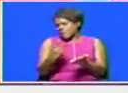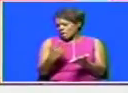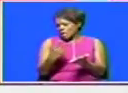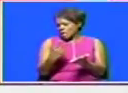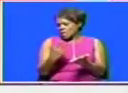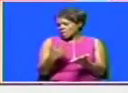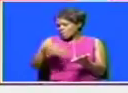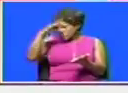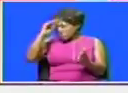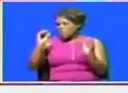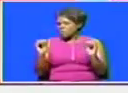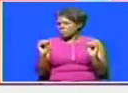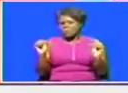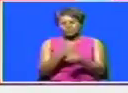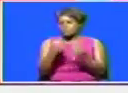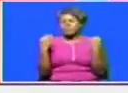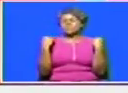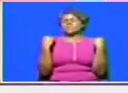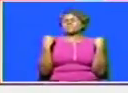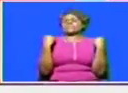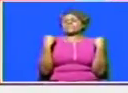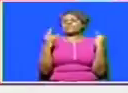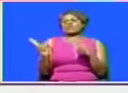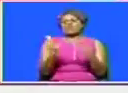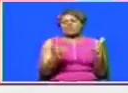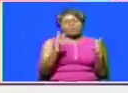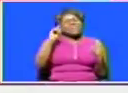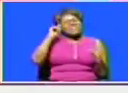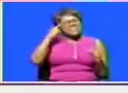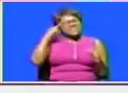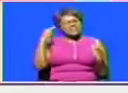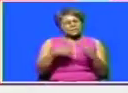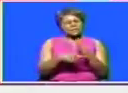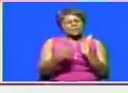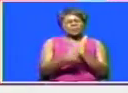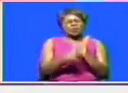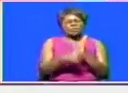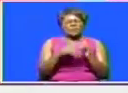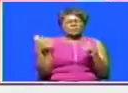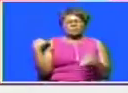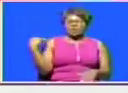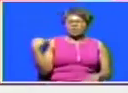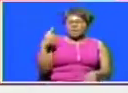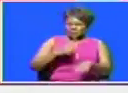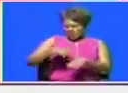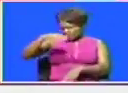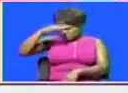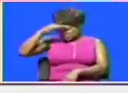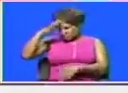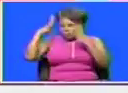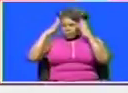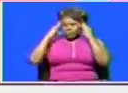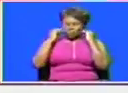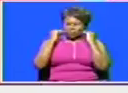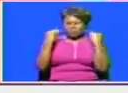pombe hawawezi lala, jinsi ambavyo umesema, mawazo yanawazonga, matatizo yanawasumbua. Sasa wakikunywa pombe inawasaidia